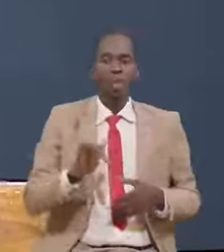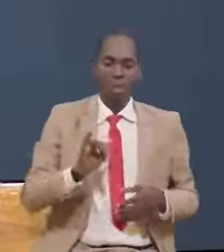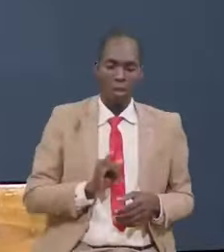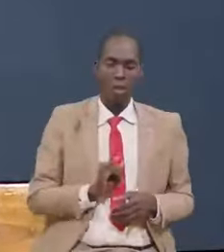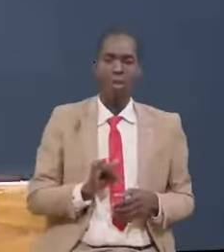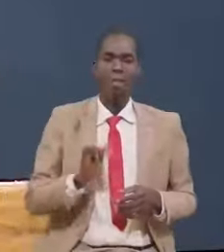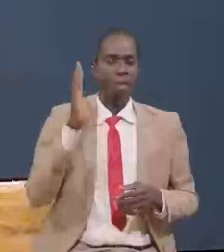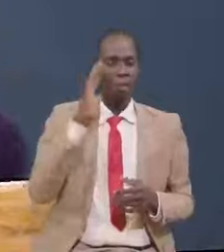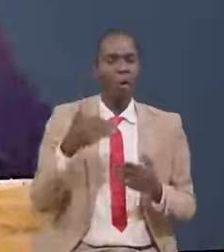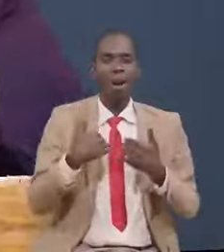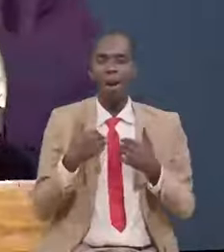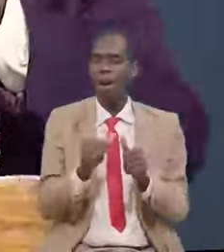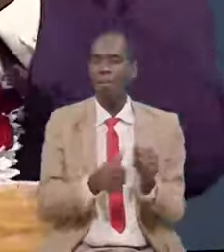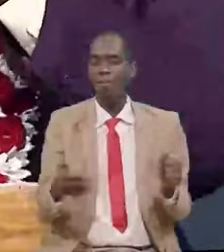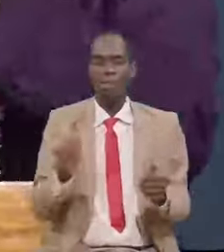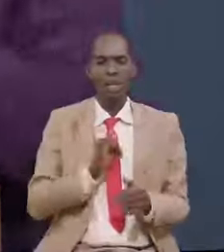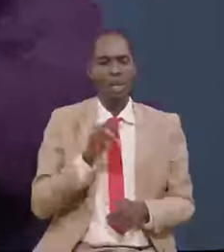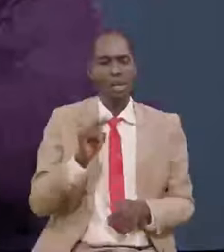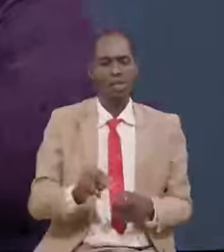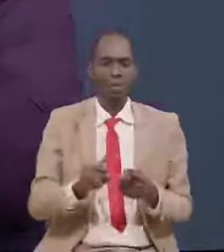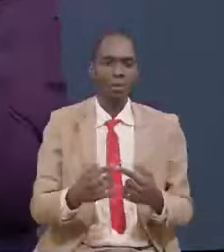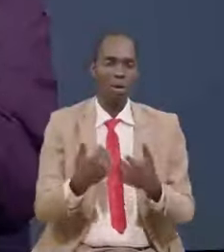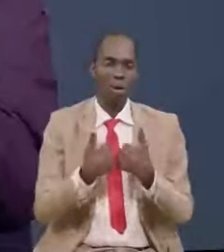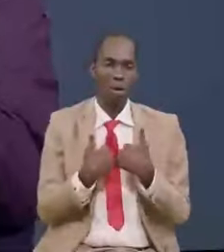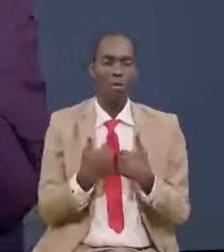J'aurai tout ce dont j'ai besoin.